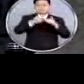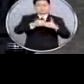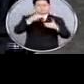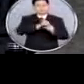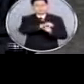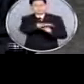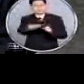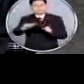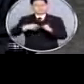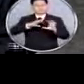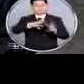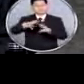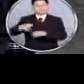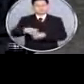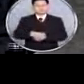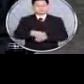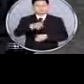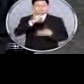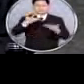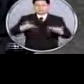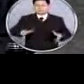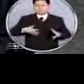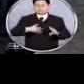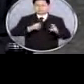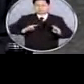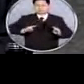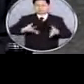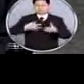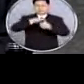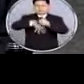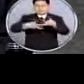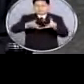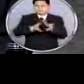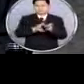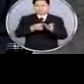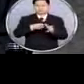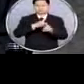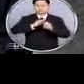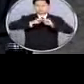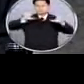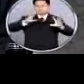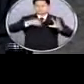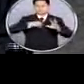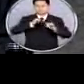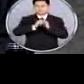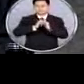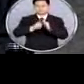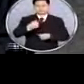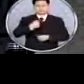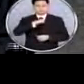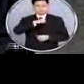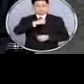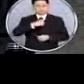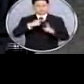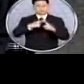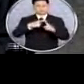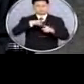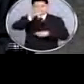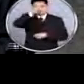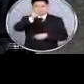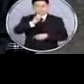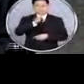向世界，这些许多国际的组织，我们要向全世界说，台湾的人民真正所期盼的